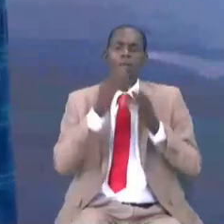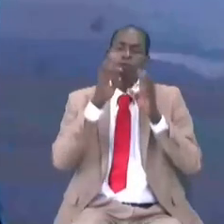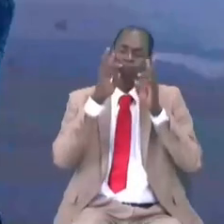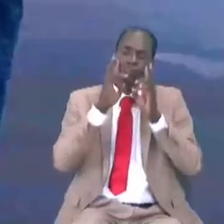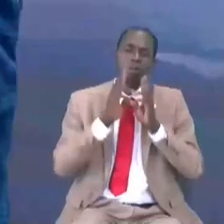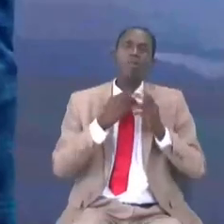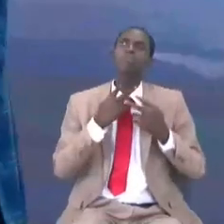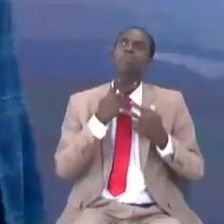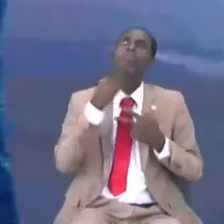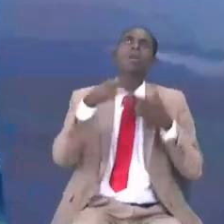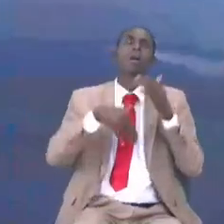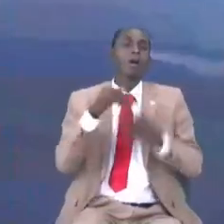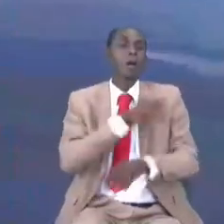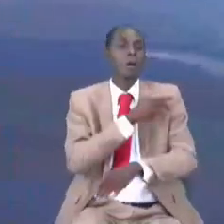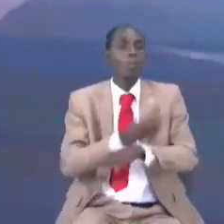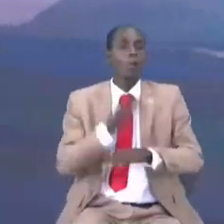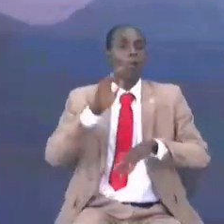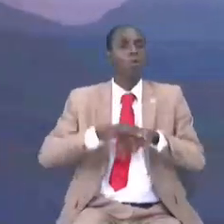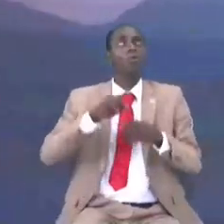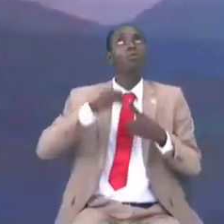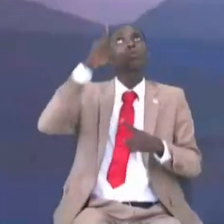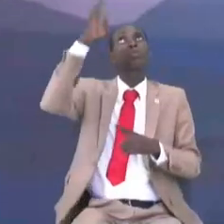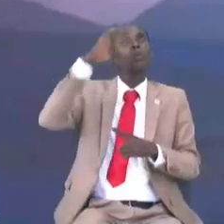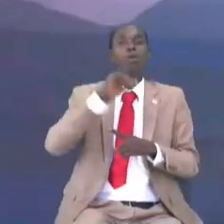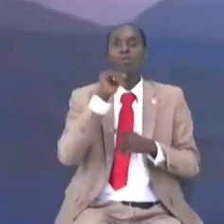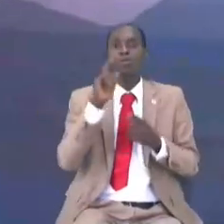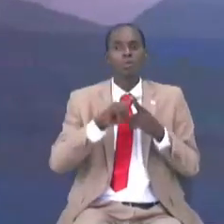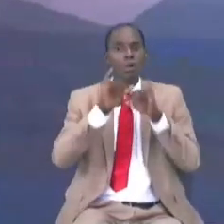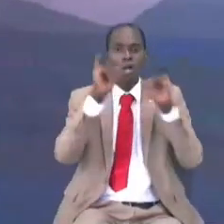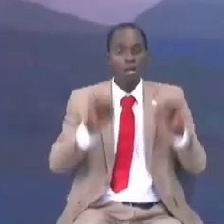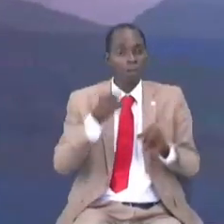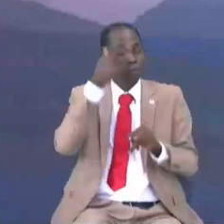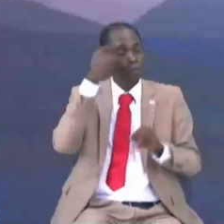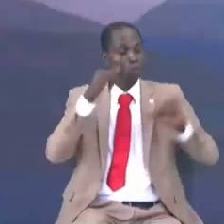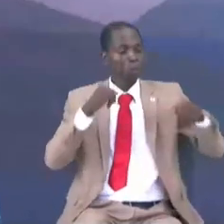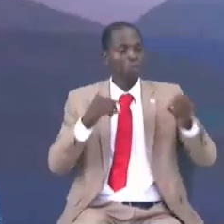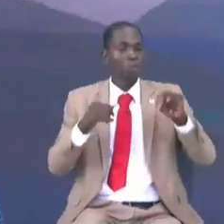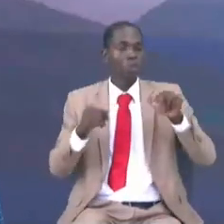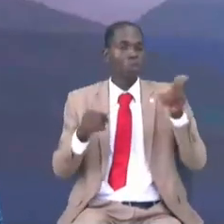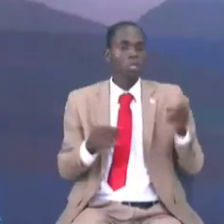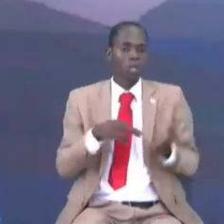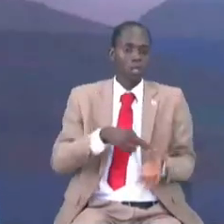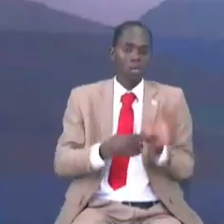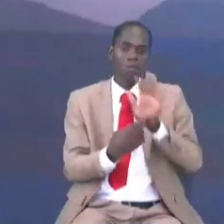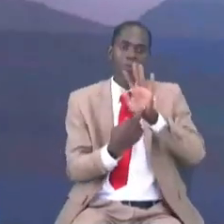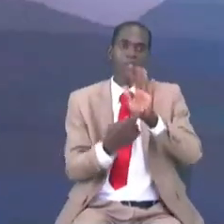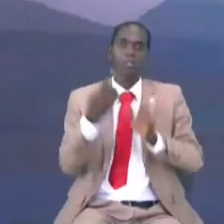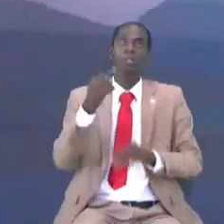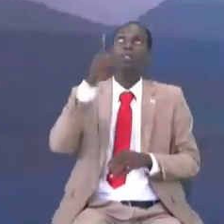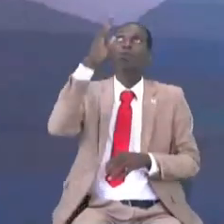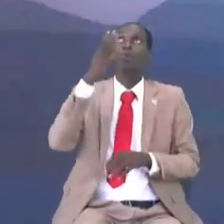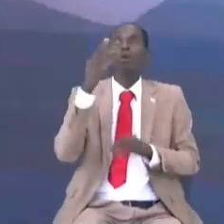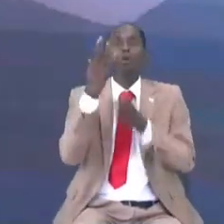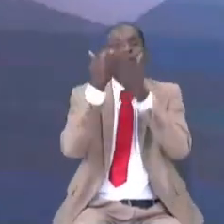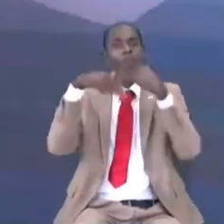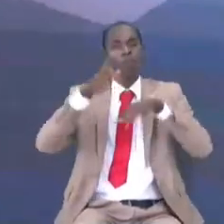idole, parce que Jonas représentait le Dieu du ciel. Et qu'ils reviennent tous